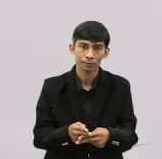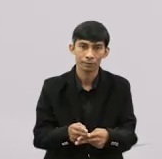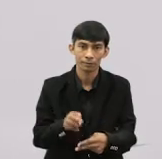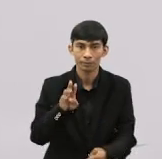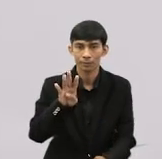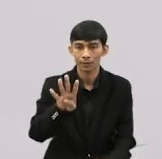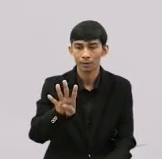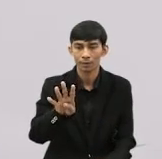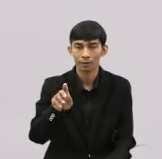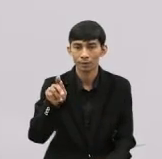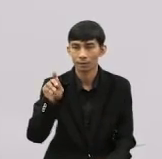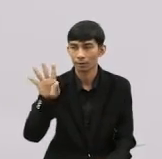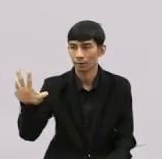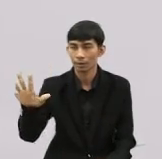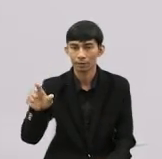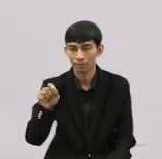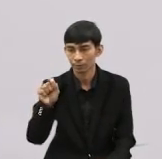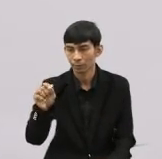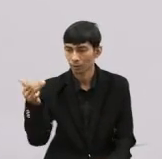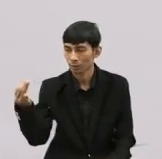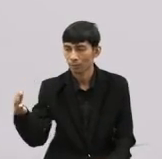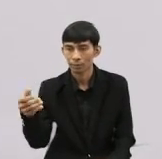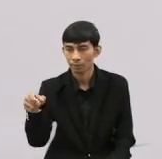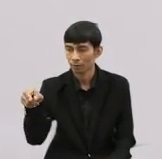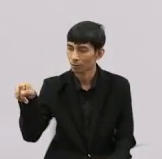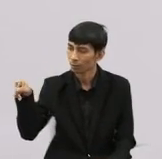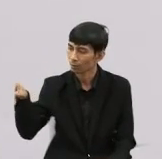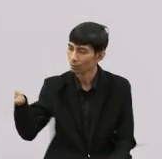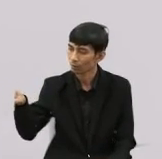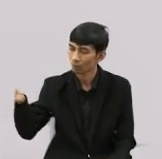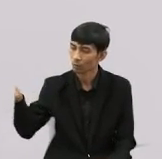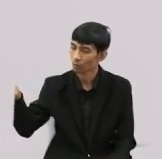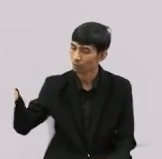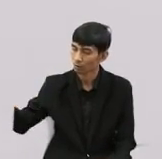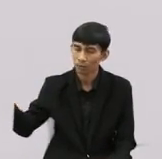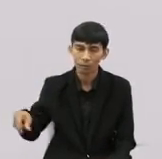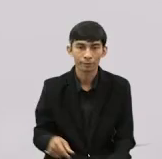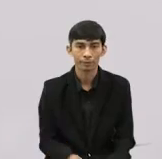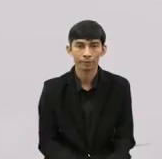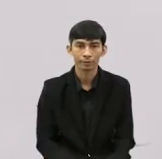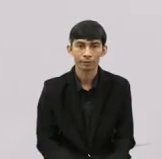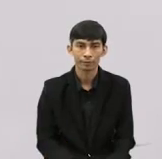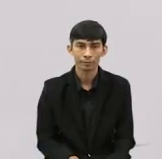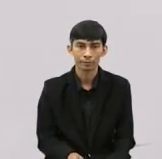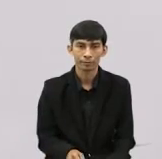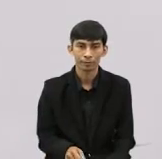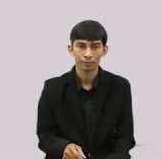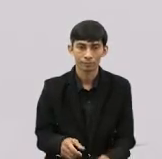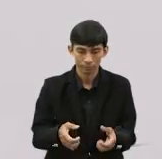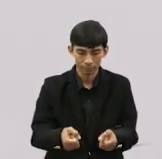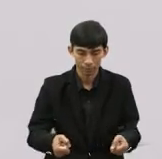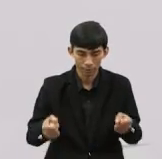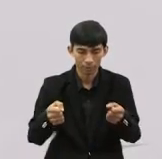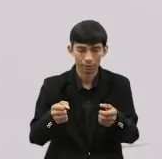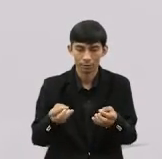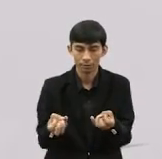pram cho pram bảy kilogram ba sợi tì